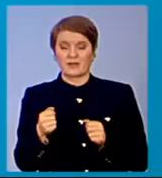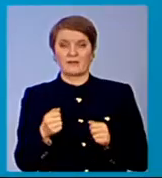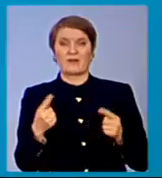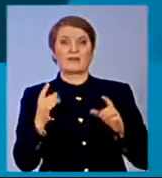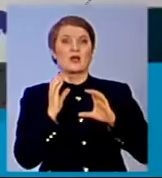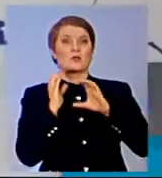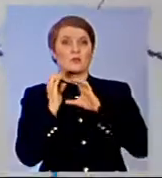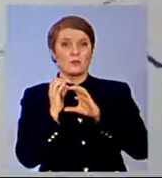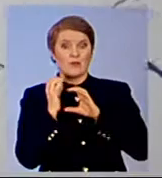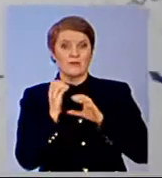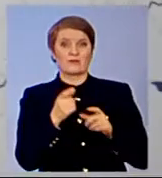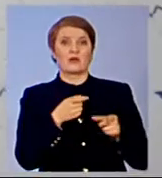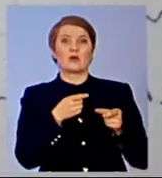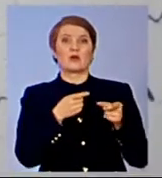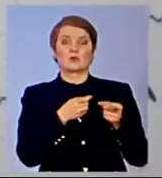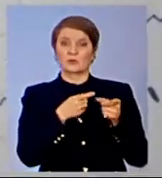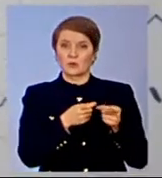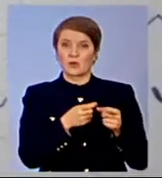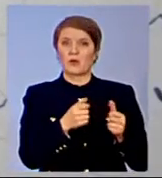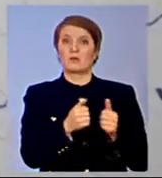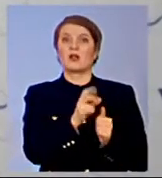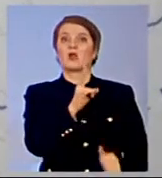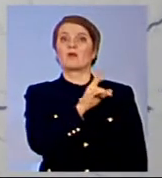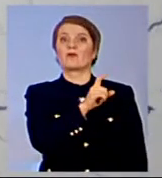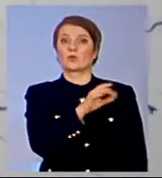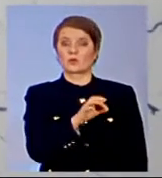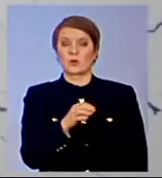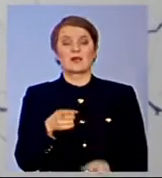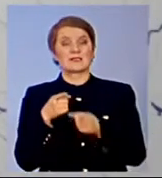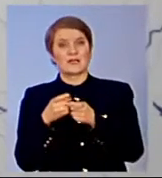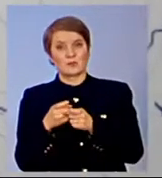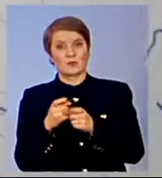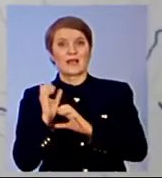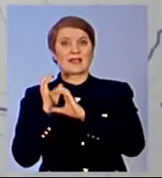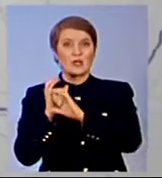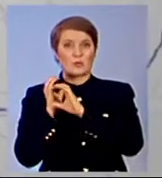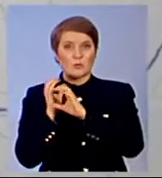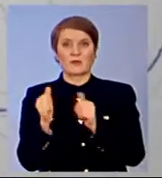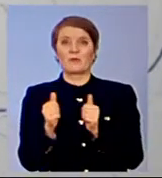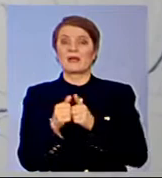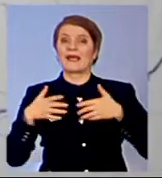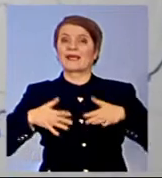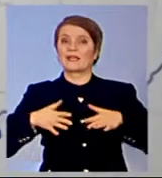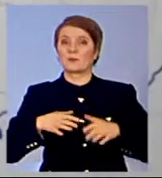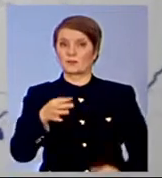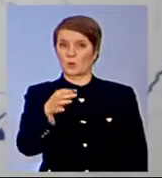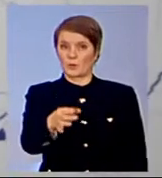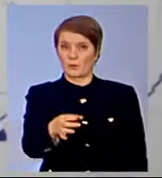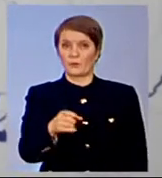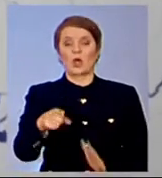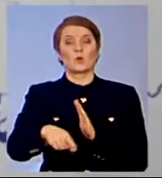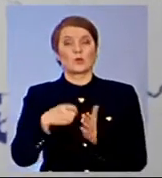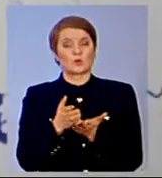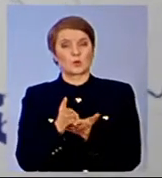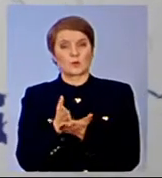порушував перемир'я біля Новгородського. Гранатомети різних типів і стрілецьку зброю противник застосував неподалік Кримського. На Донецькому